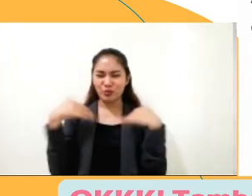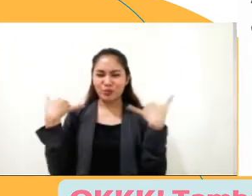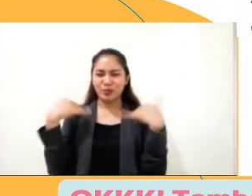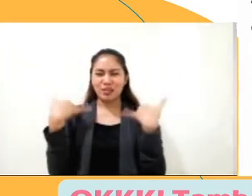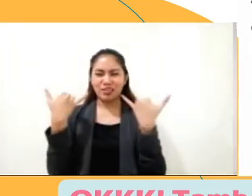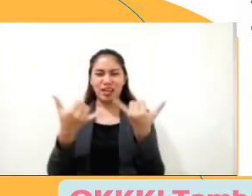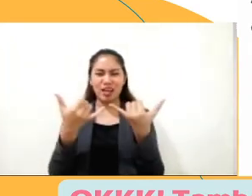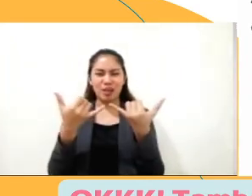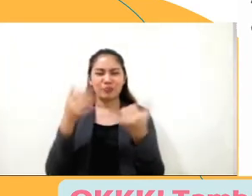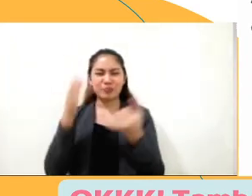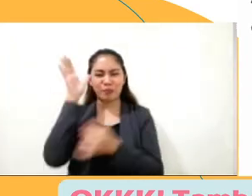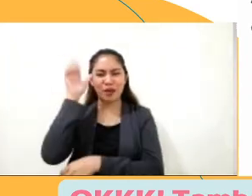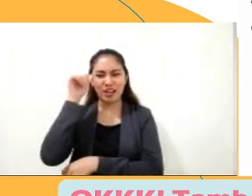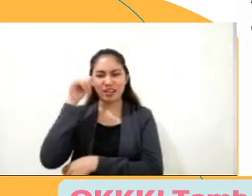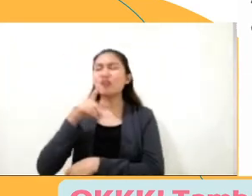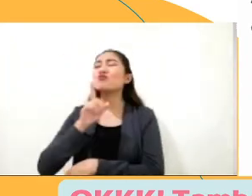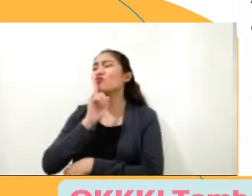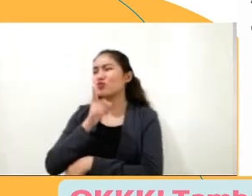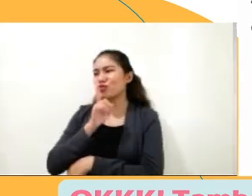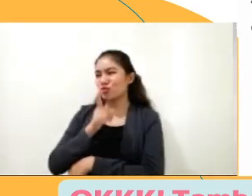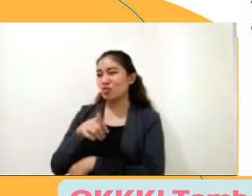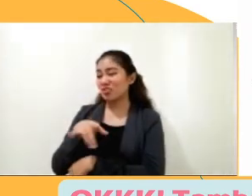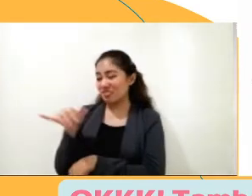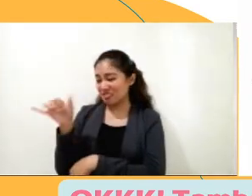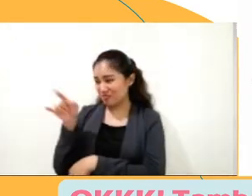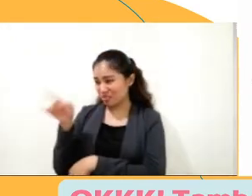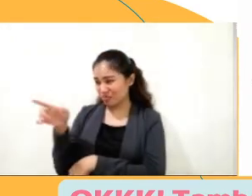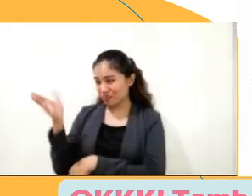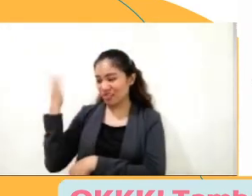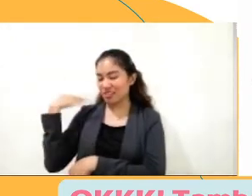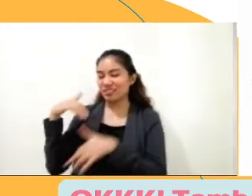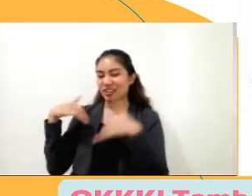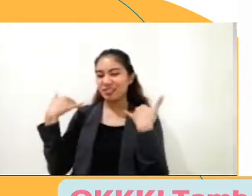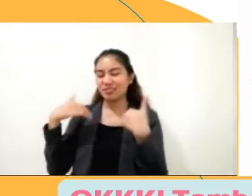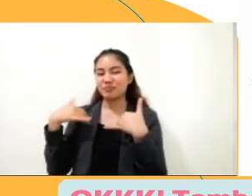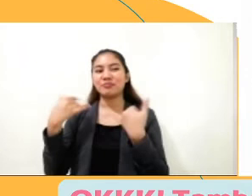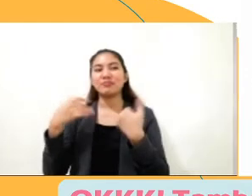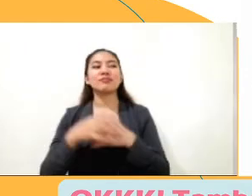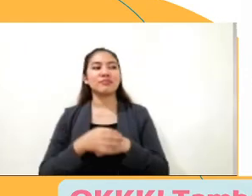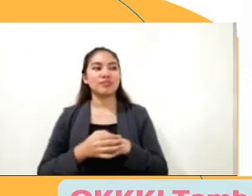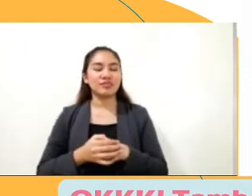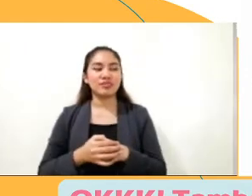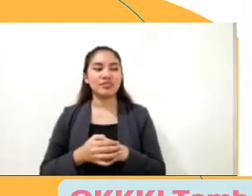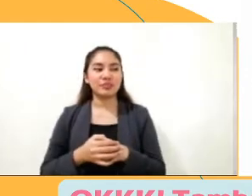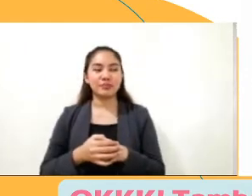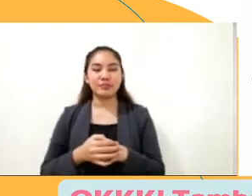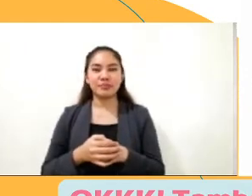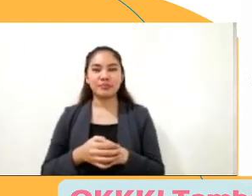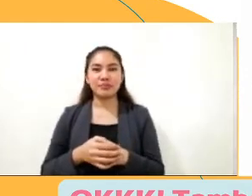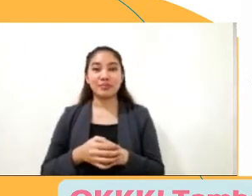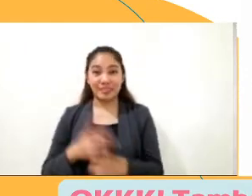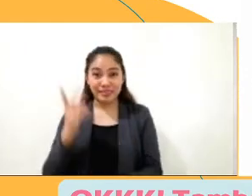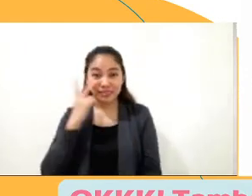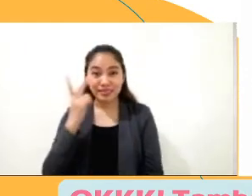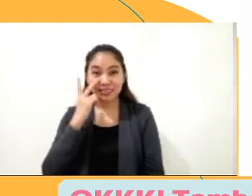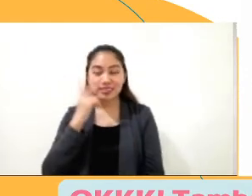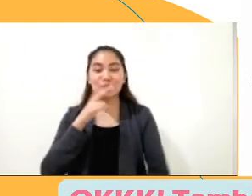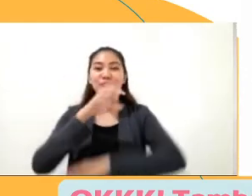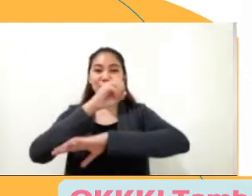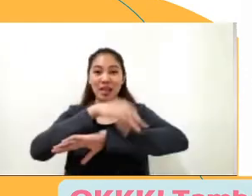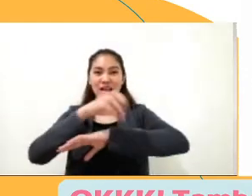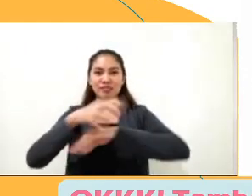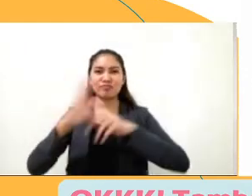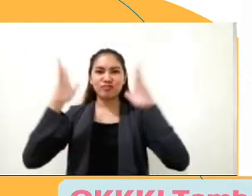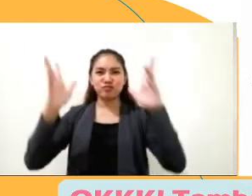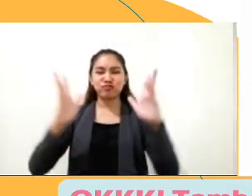eh. Real talk lang, Mare. Ganyan ka rin di ba noon? Ayan, chikahan pa more. Gusto niyo bang masali